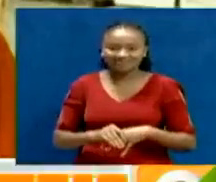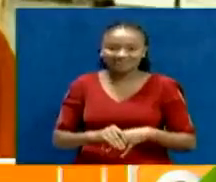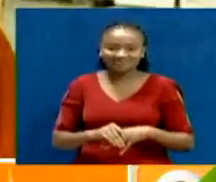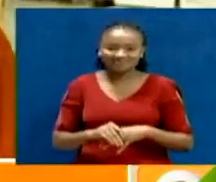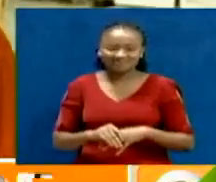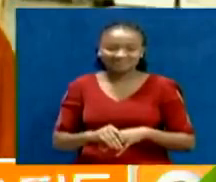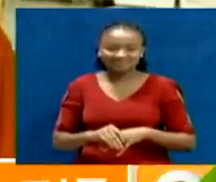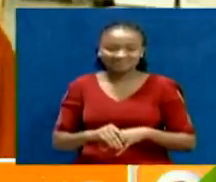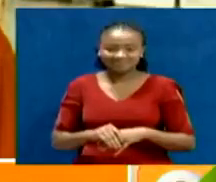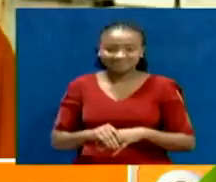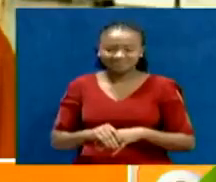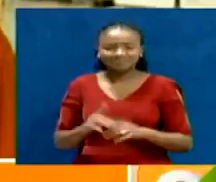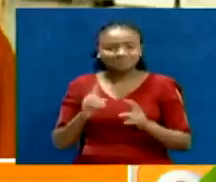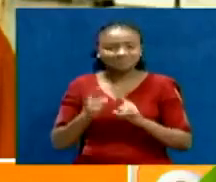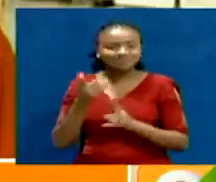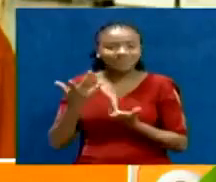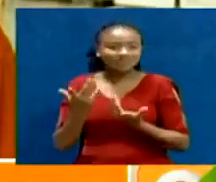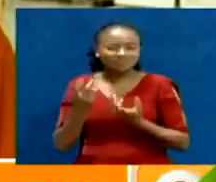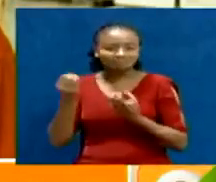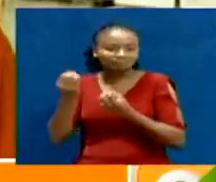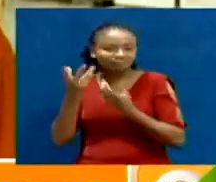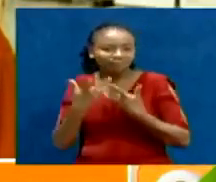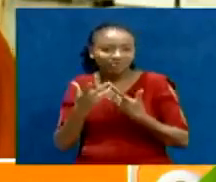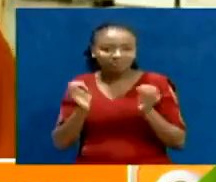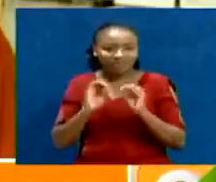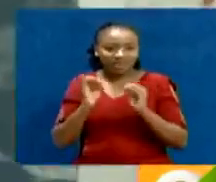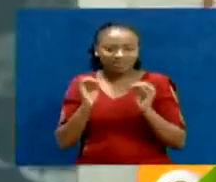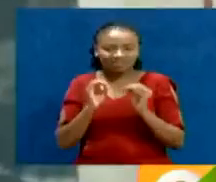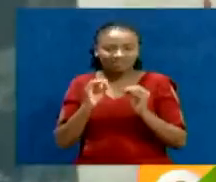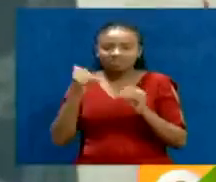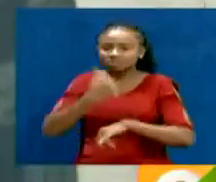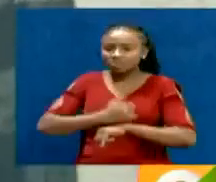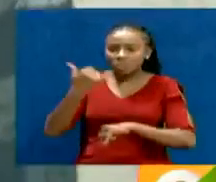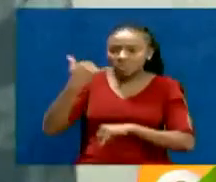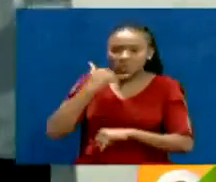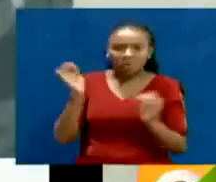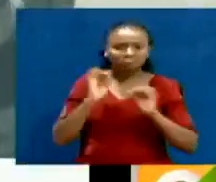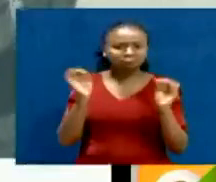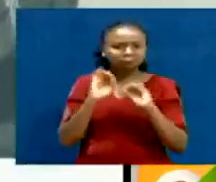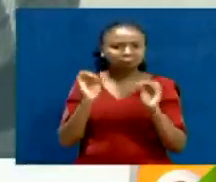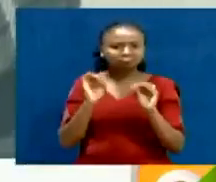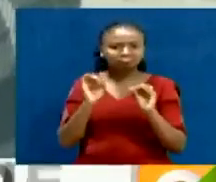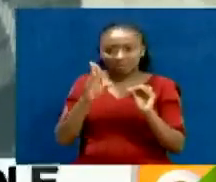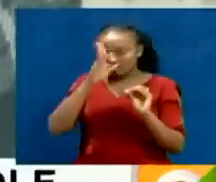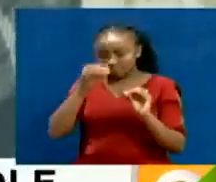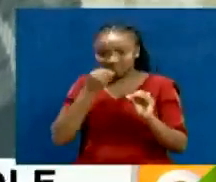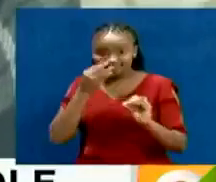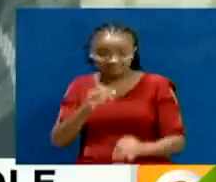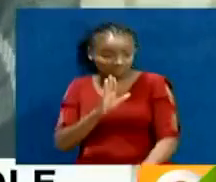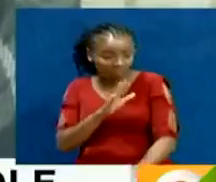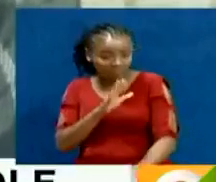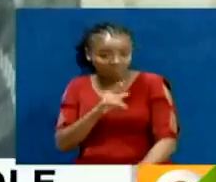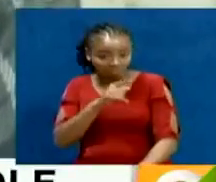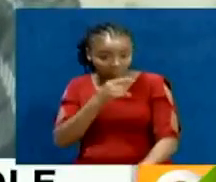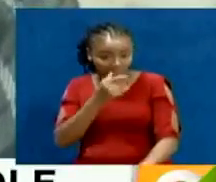mtoto. Any call from the shule hatujapata. Ujumbe kutoka kwa afisa wa polisi kumfahamisha kwamba